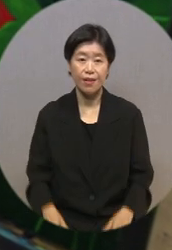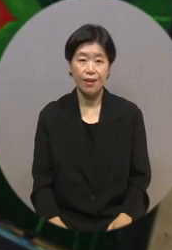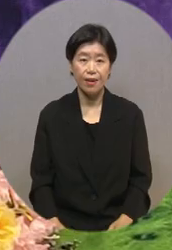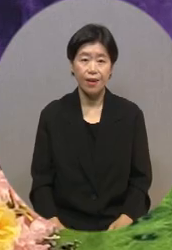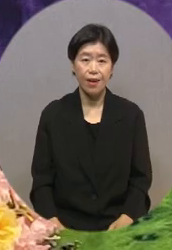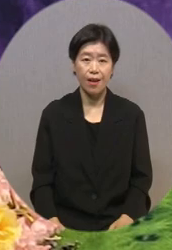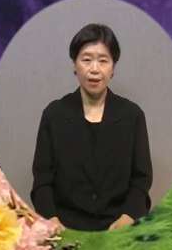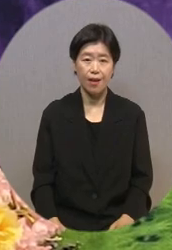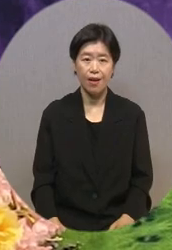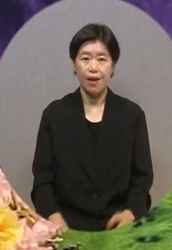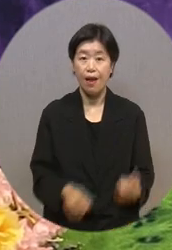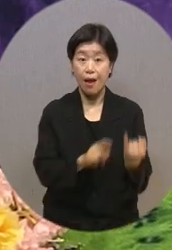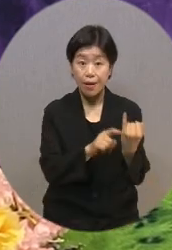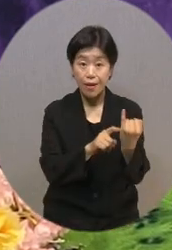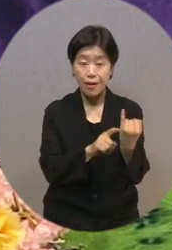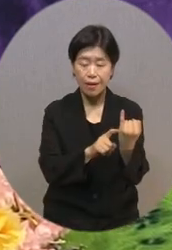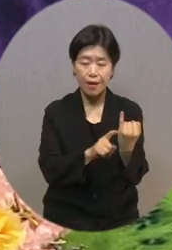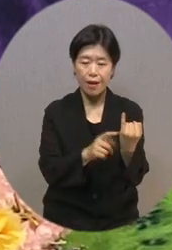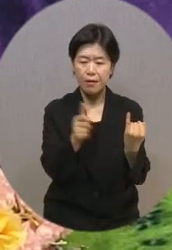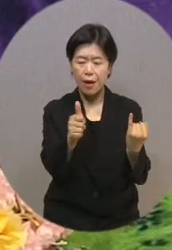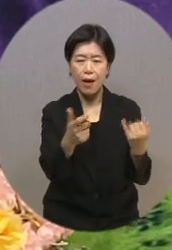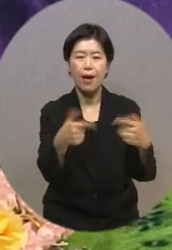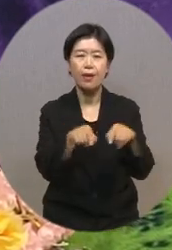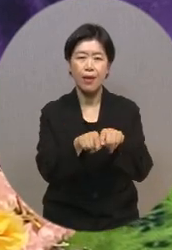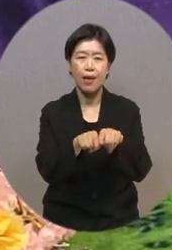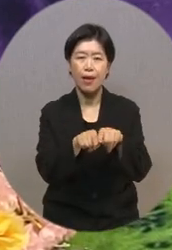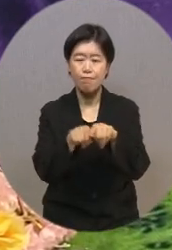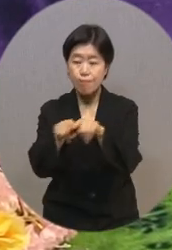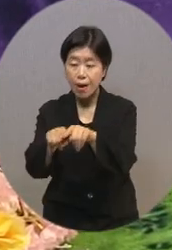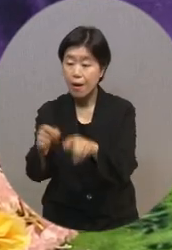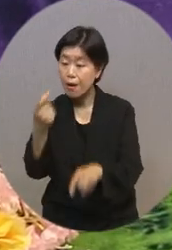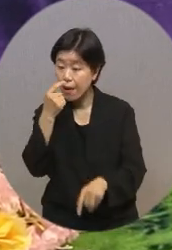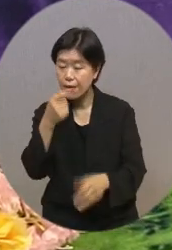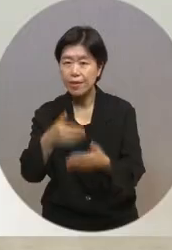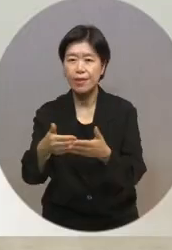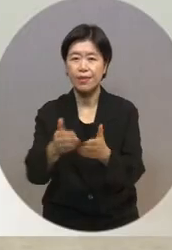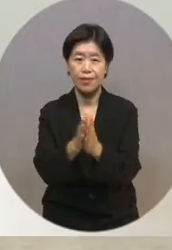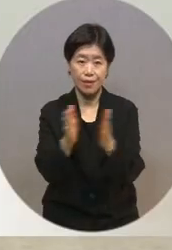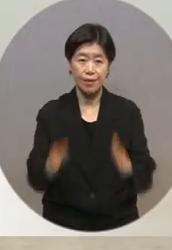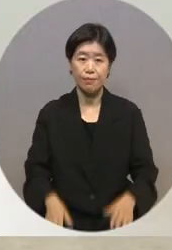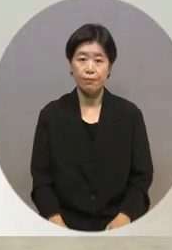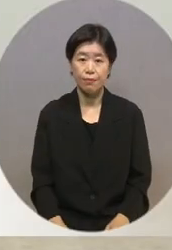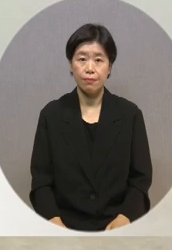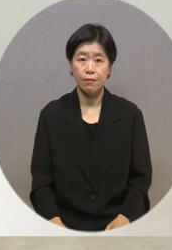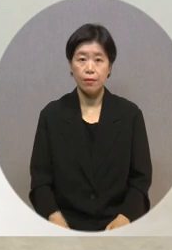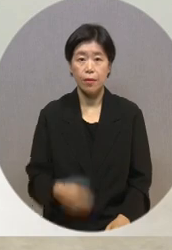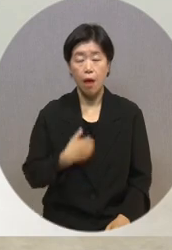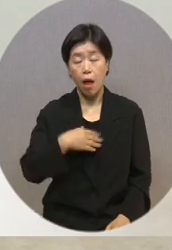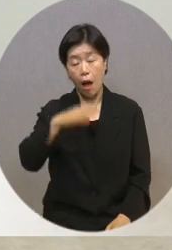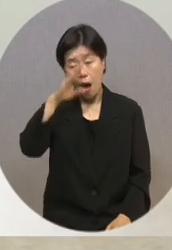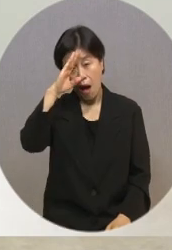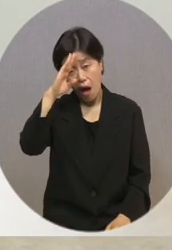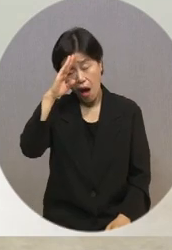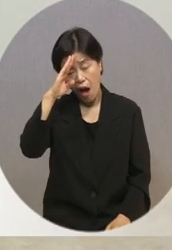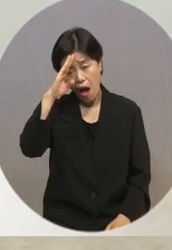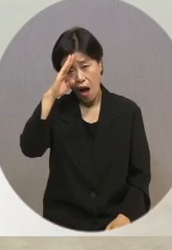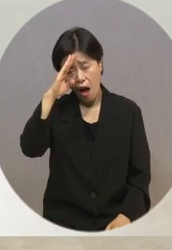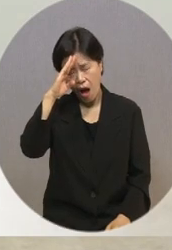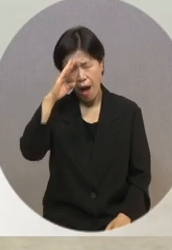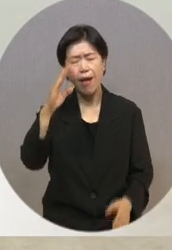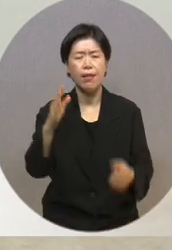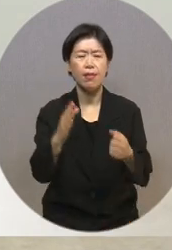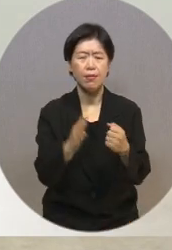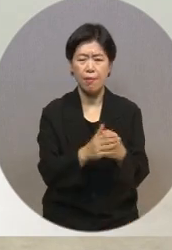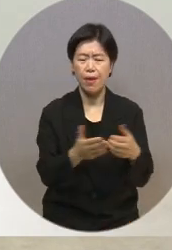아내인 최진희 작가도 남편과 함께 작가의 길을 걷게 됐습니다. 아, 병이 악화됐다 한 순간